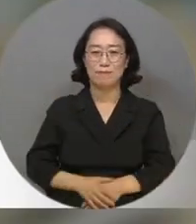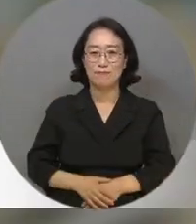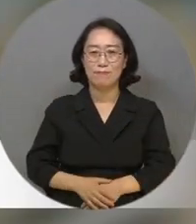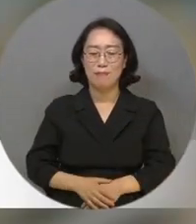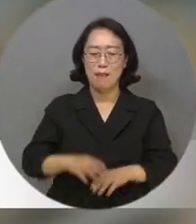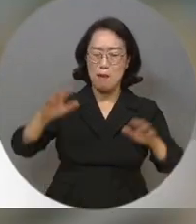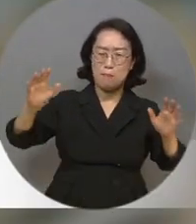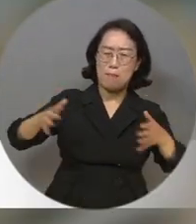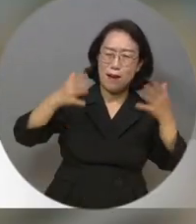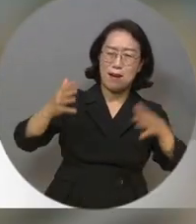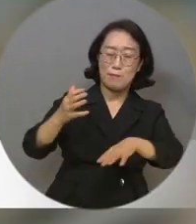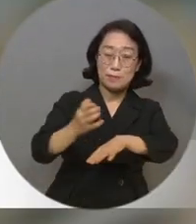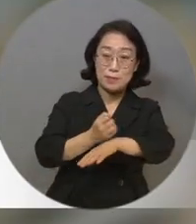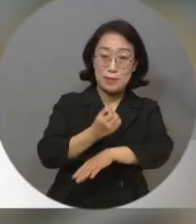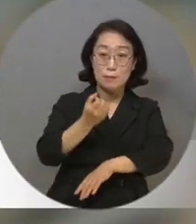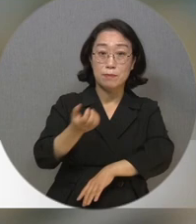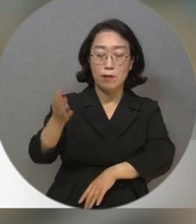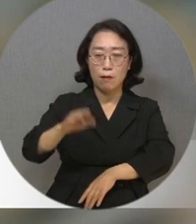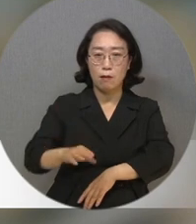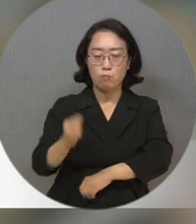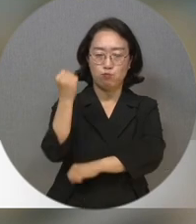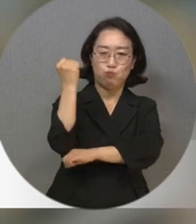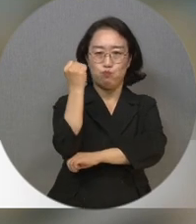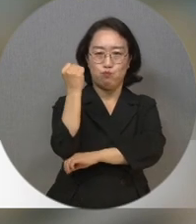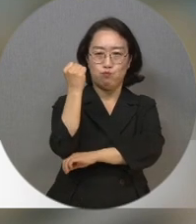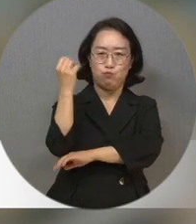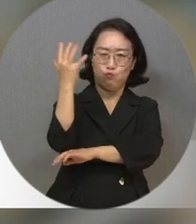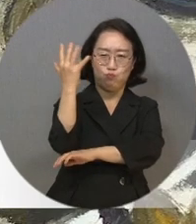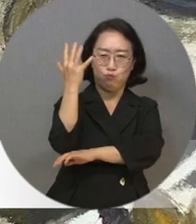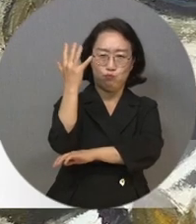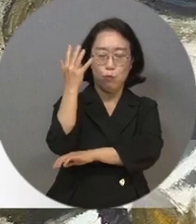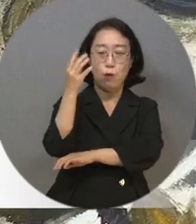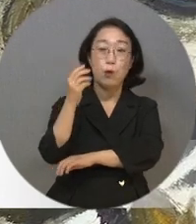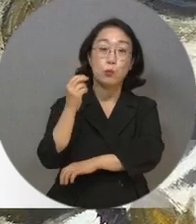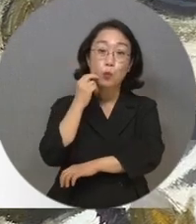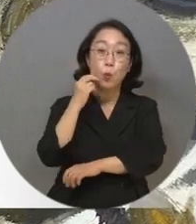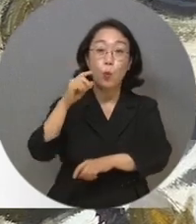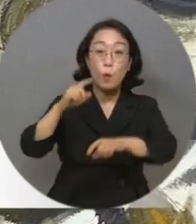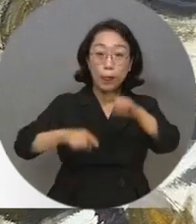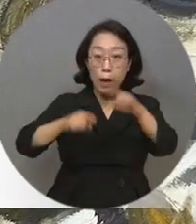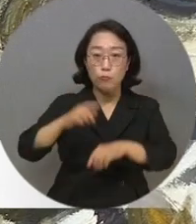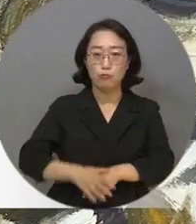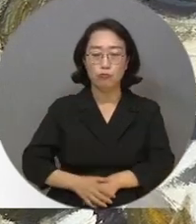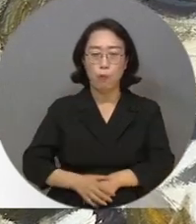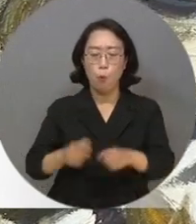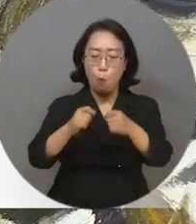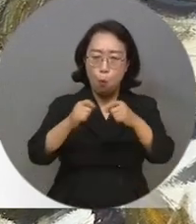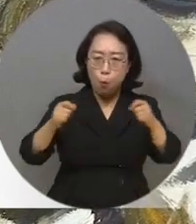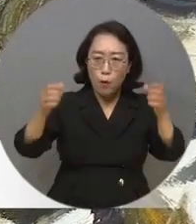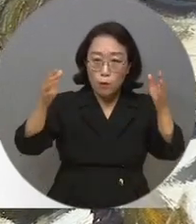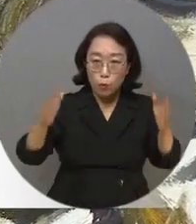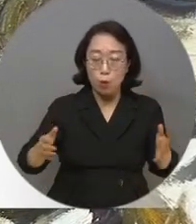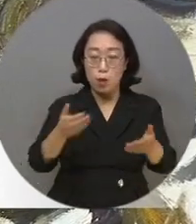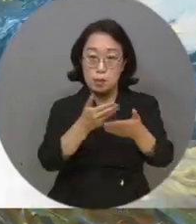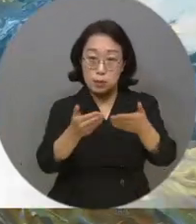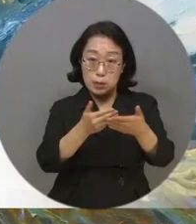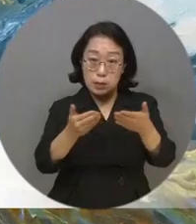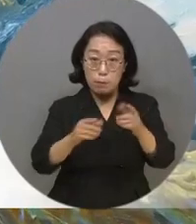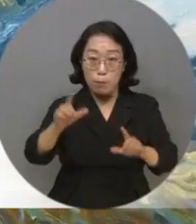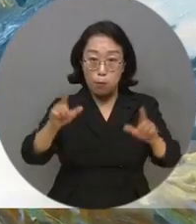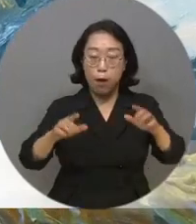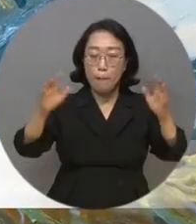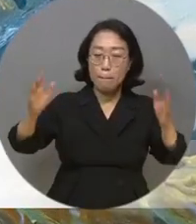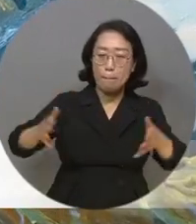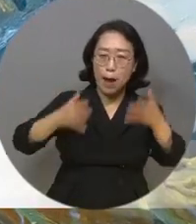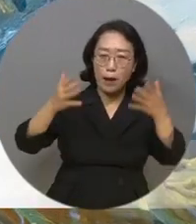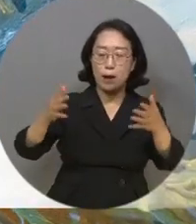거센 바람 속에서도 꿋꿋하게 서 있는 한 그루의 소나무는 격동의 시간을 보내고 화포 속 나무들은